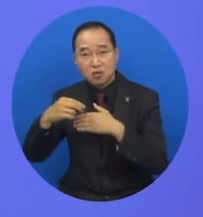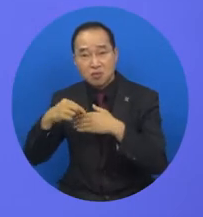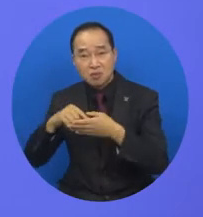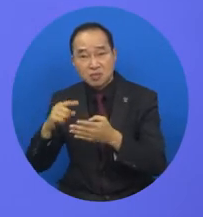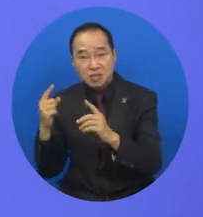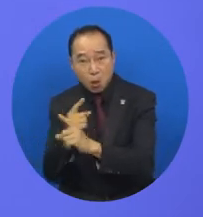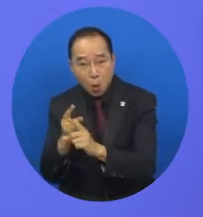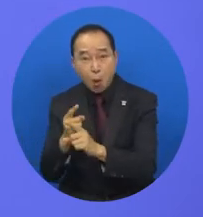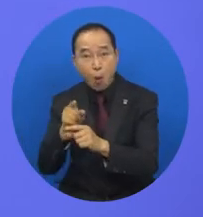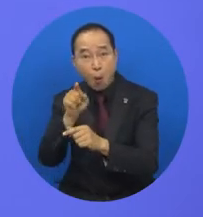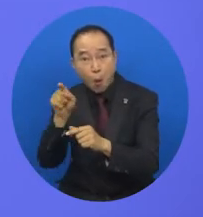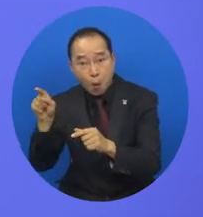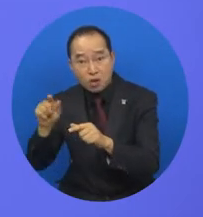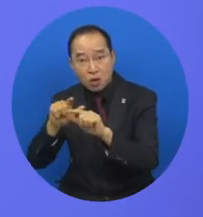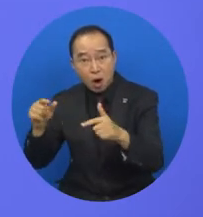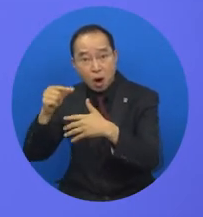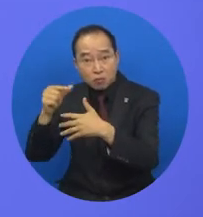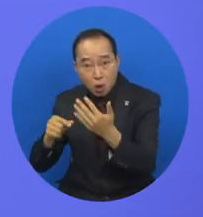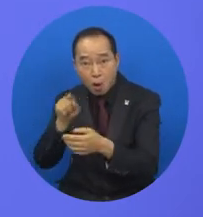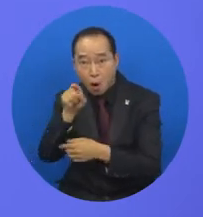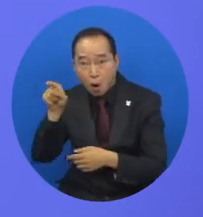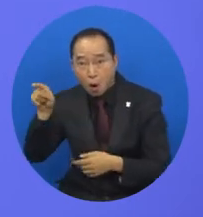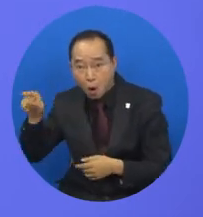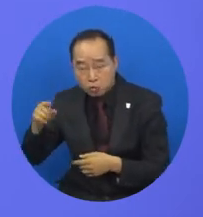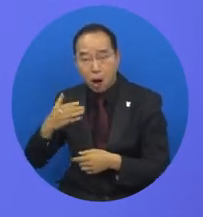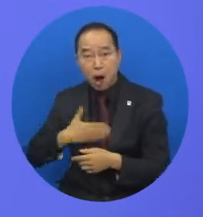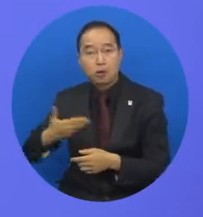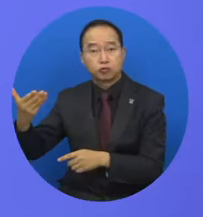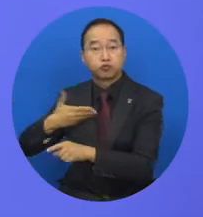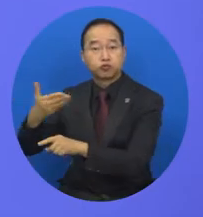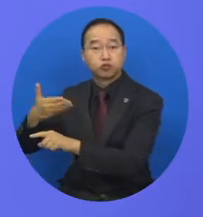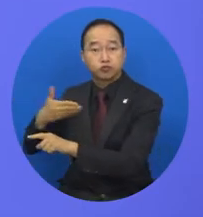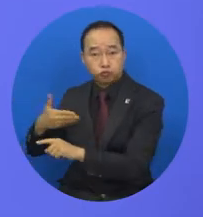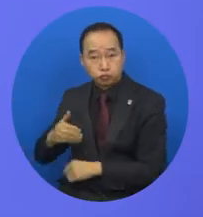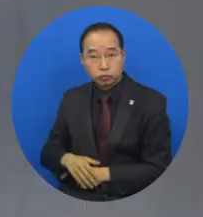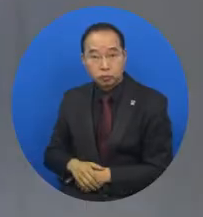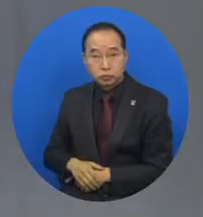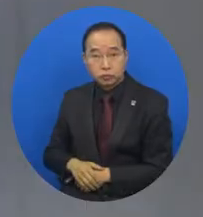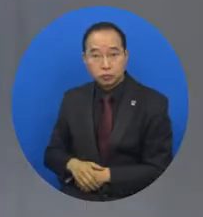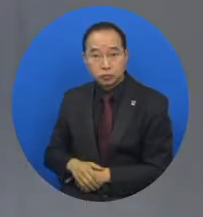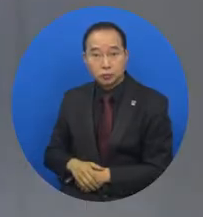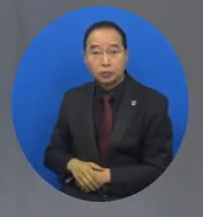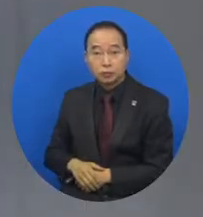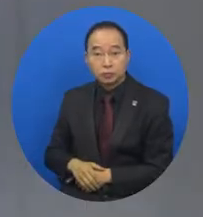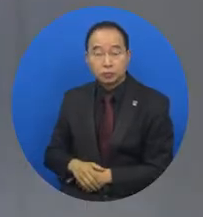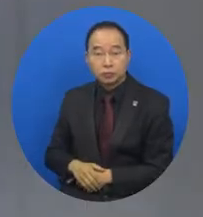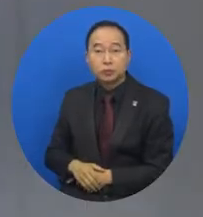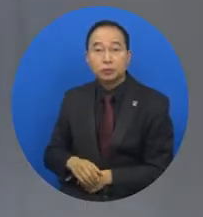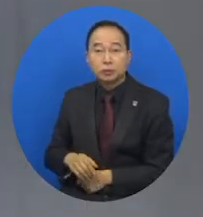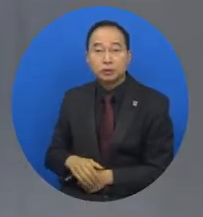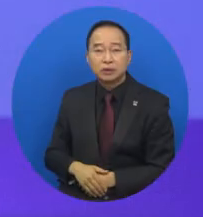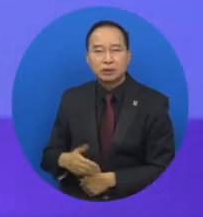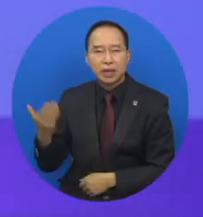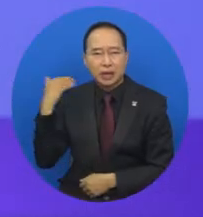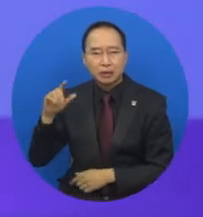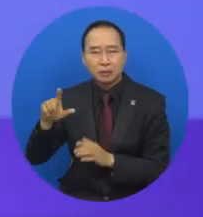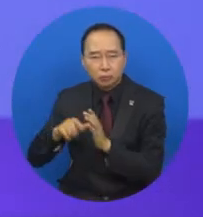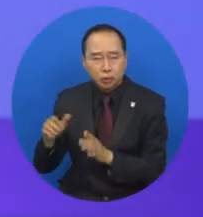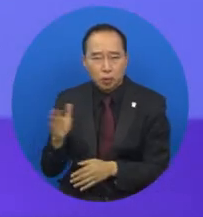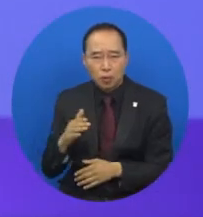예술 치료 여러 가지의 프로그램들을 안내해 주셨고 그 당시부터